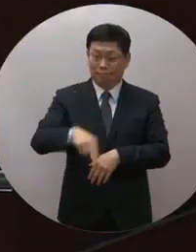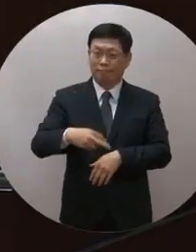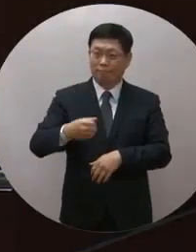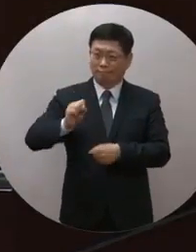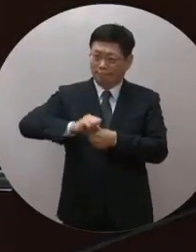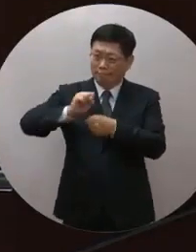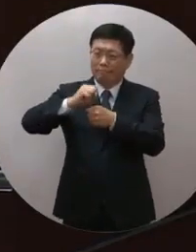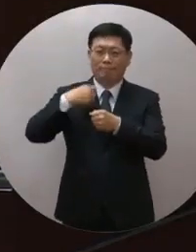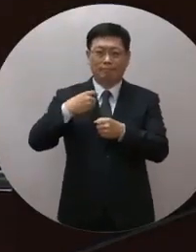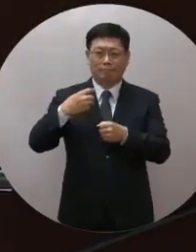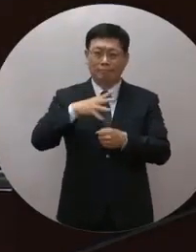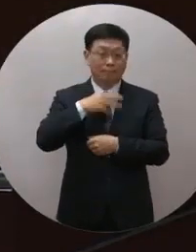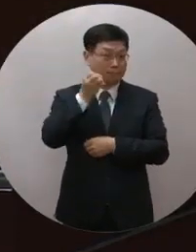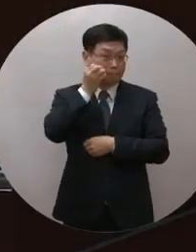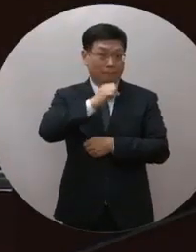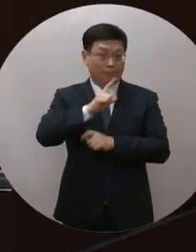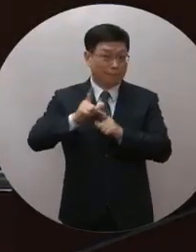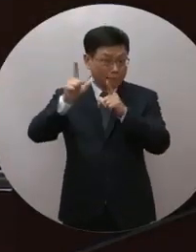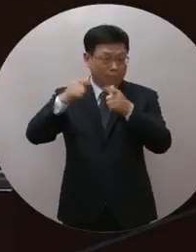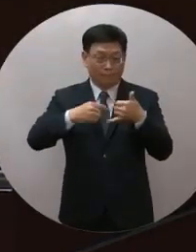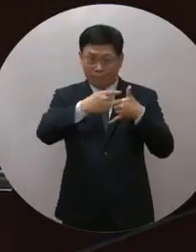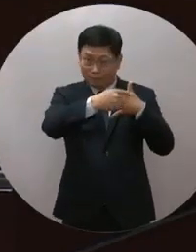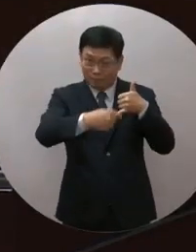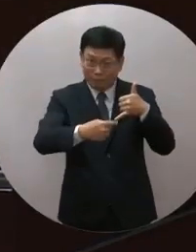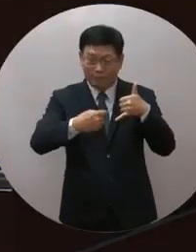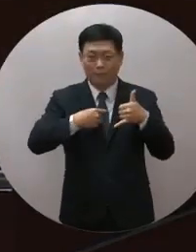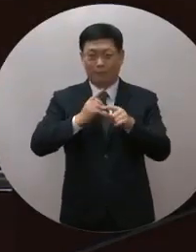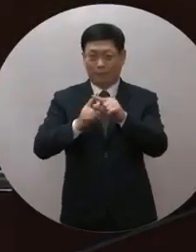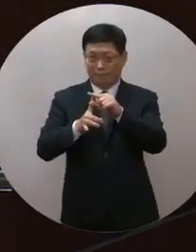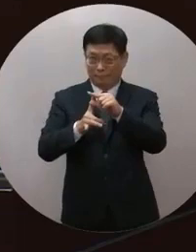会接续推动花东线、台中